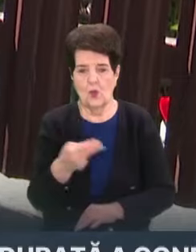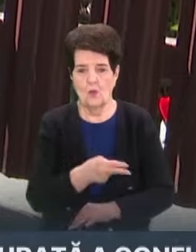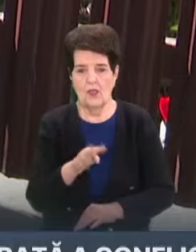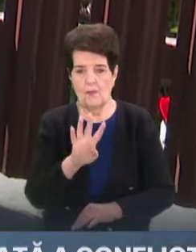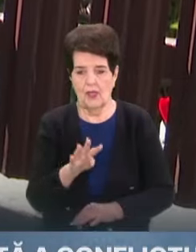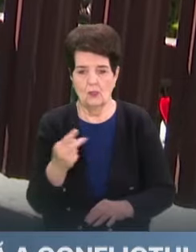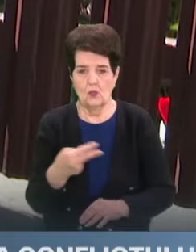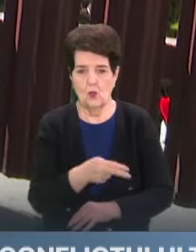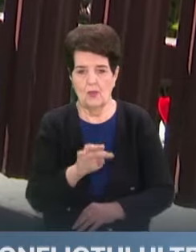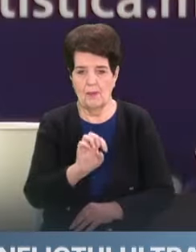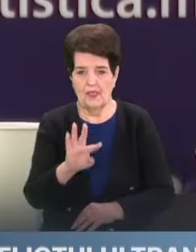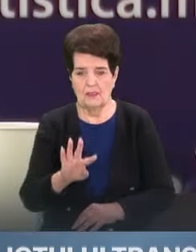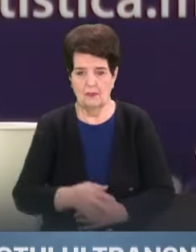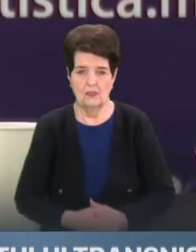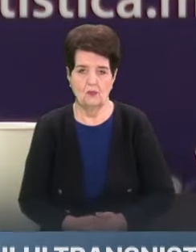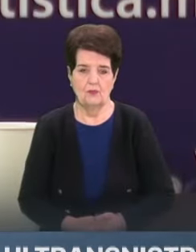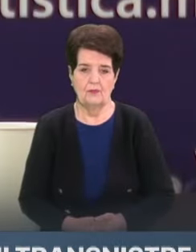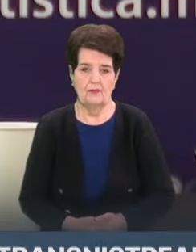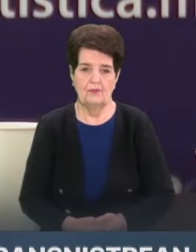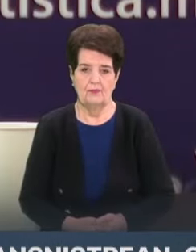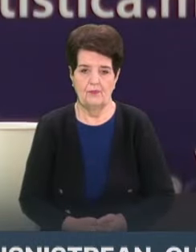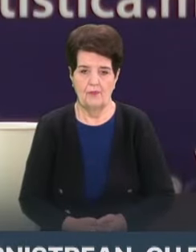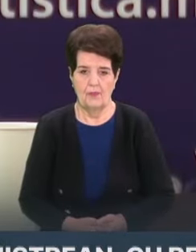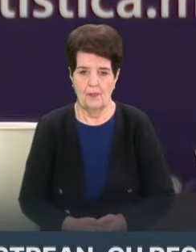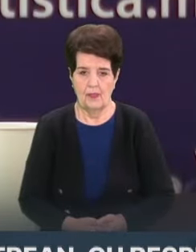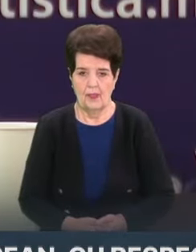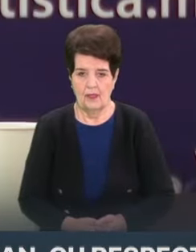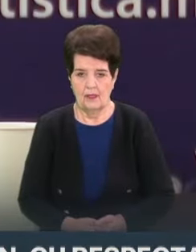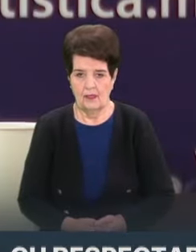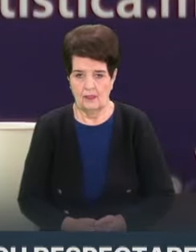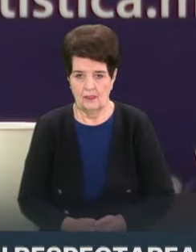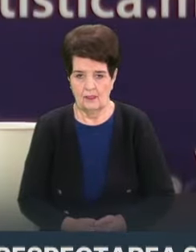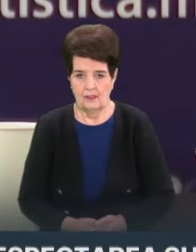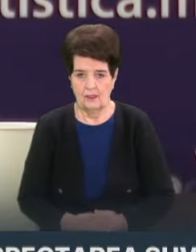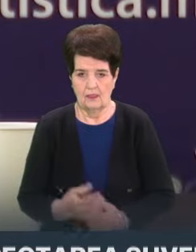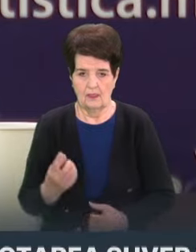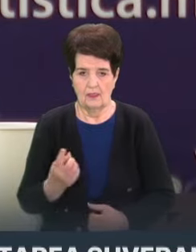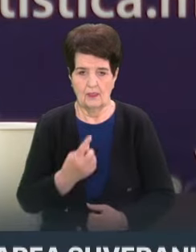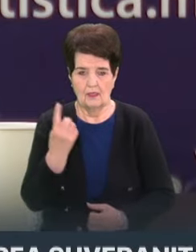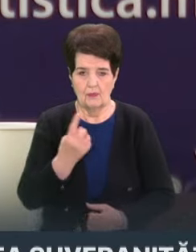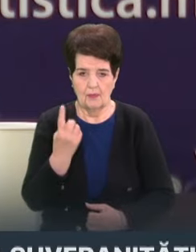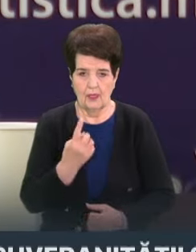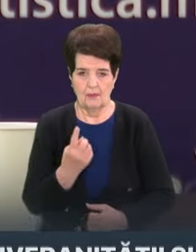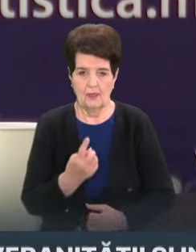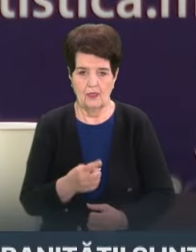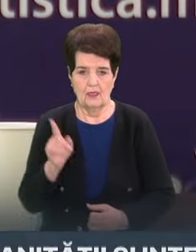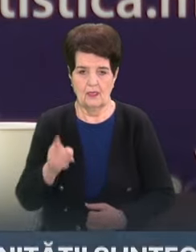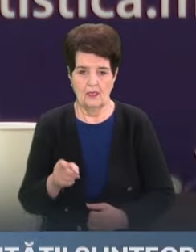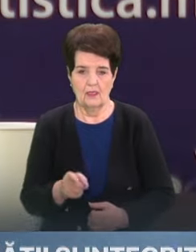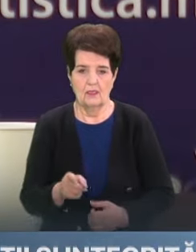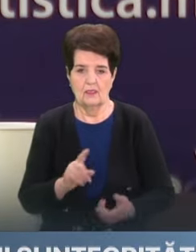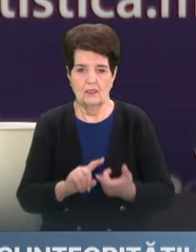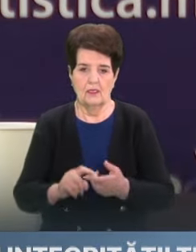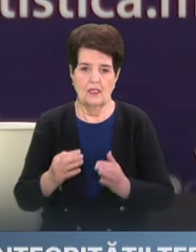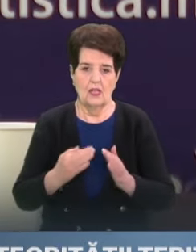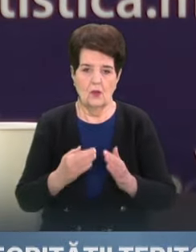și 2014. Deci, în total sunt 3 chestionare de recensământ. Primul ține de clădire, deci